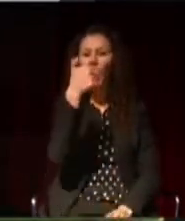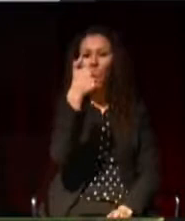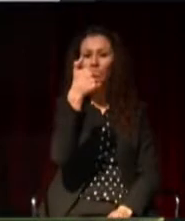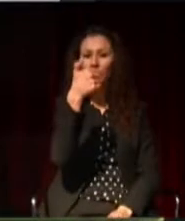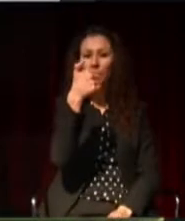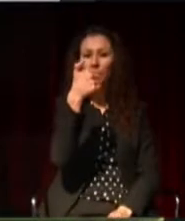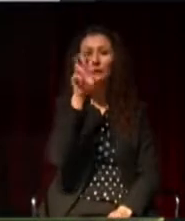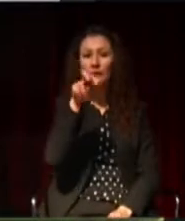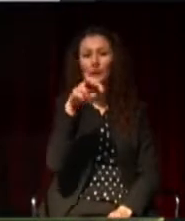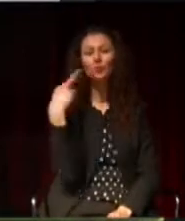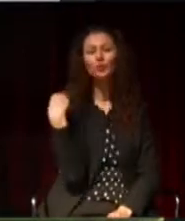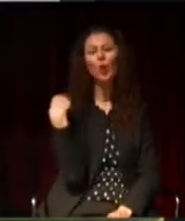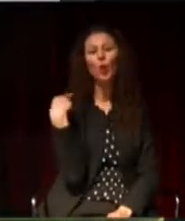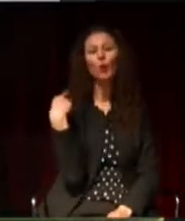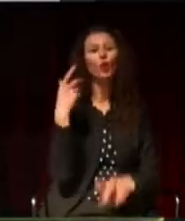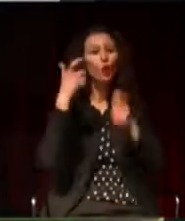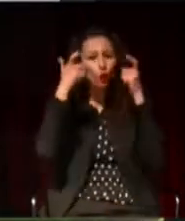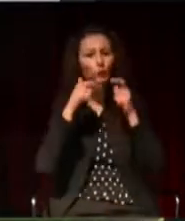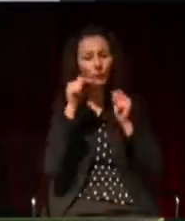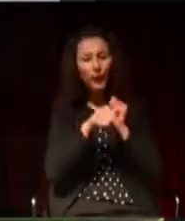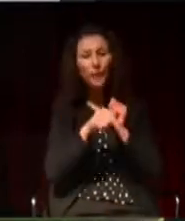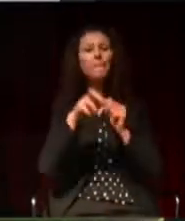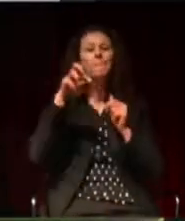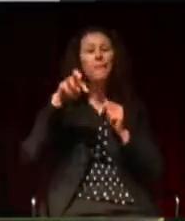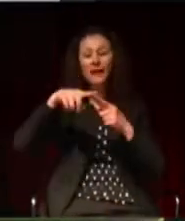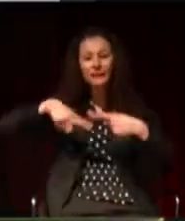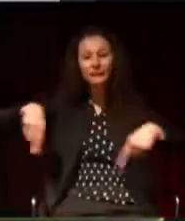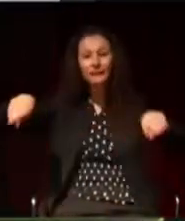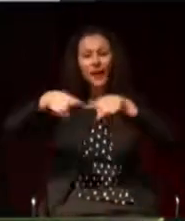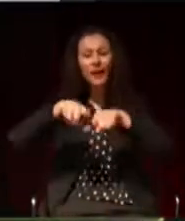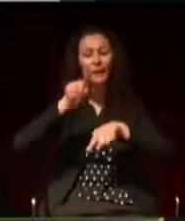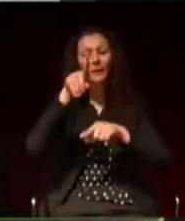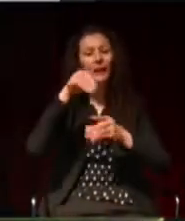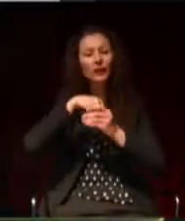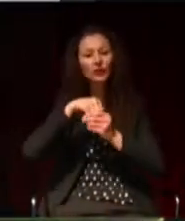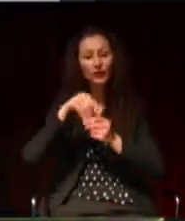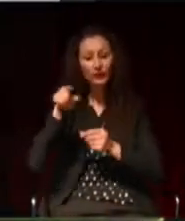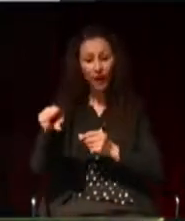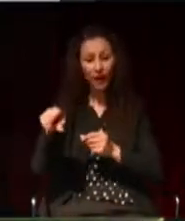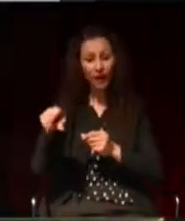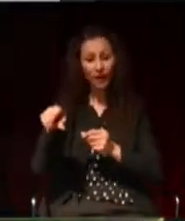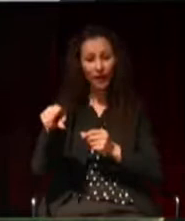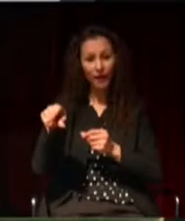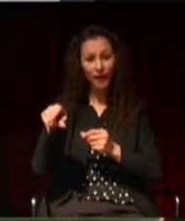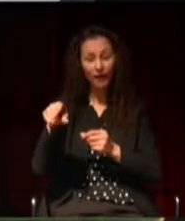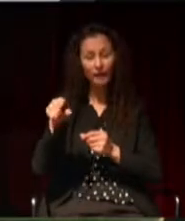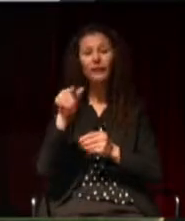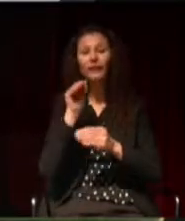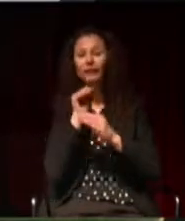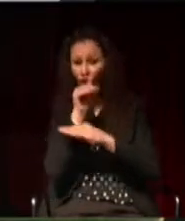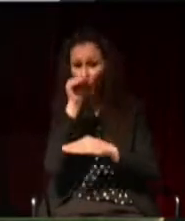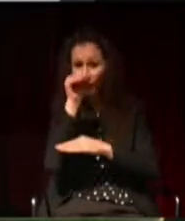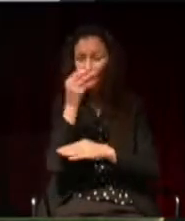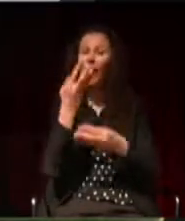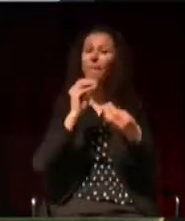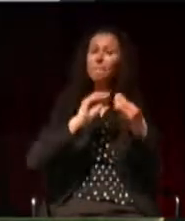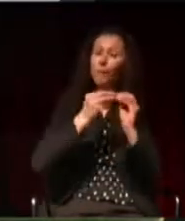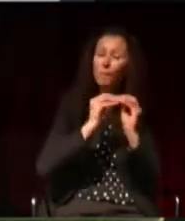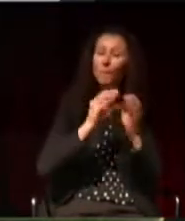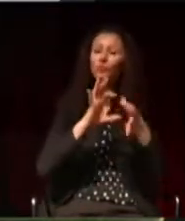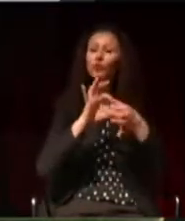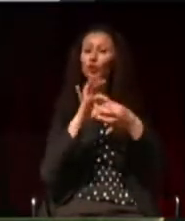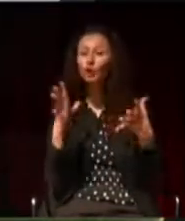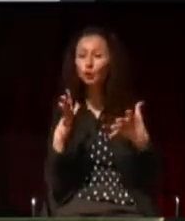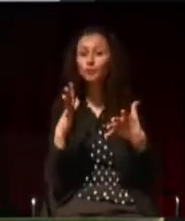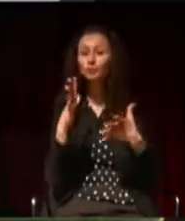Altınoğlu, 8 nolu hükümde parsellerin birbiriyle tevhid edilmesiyle ilgili yaşanacak sorunların